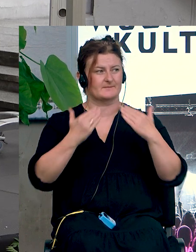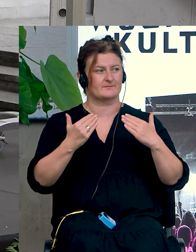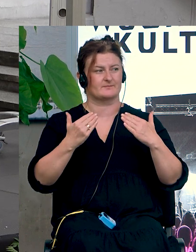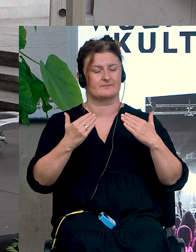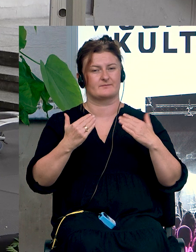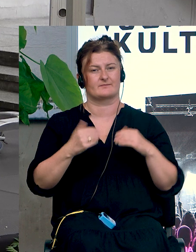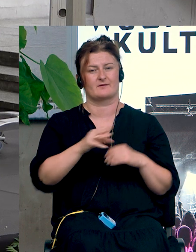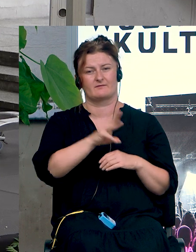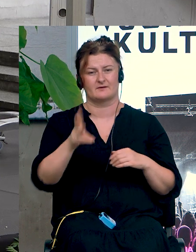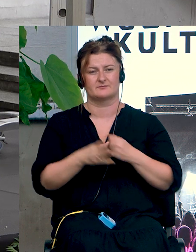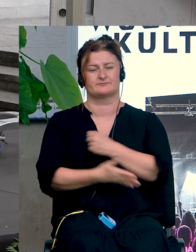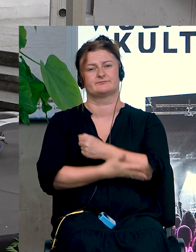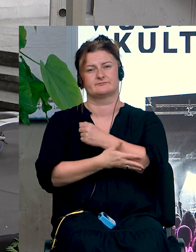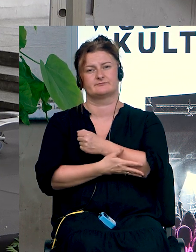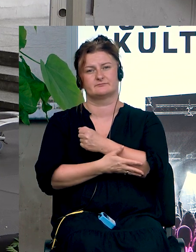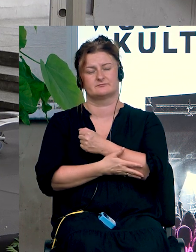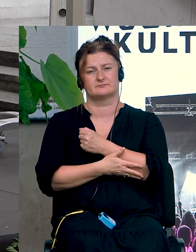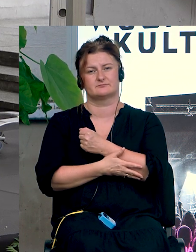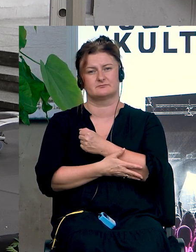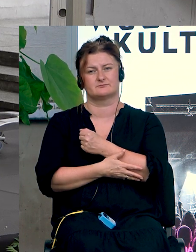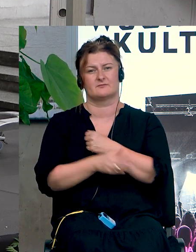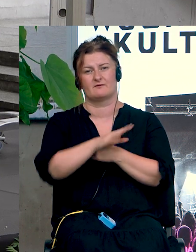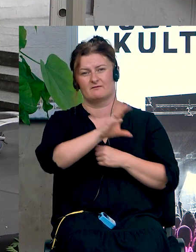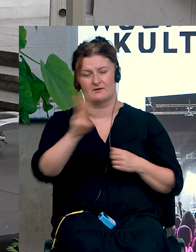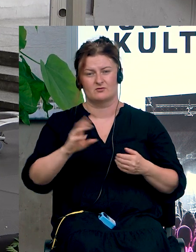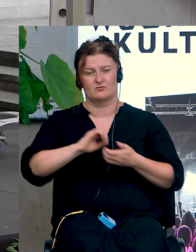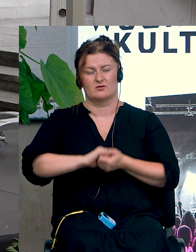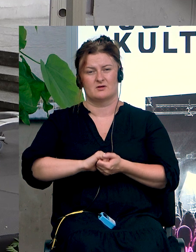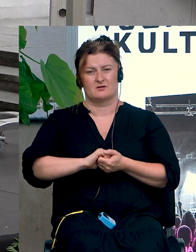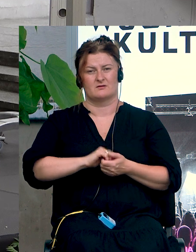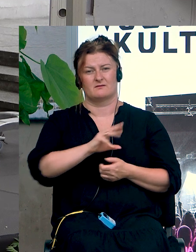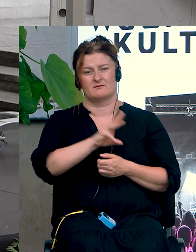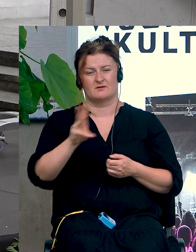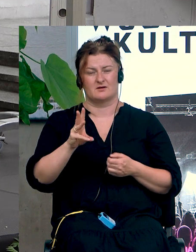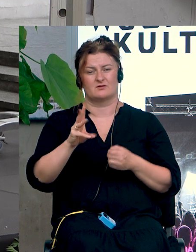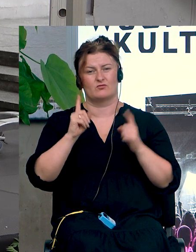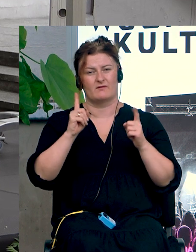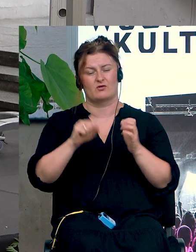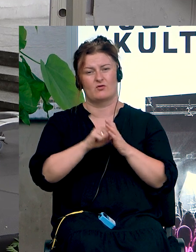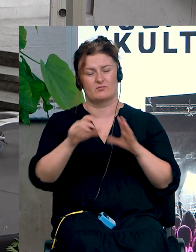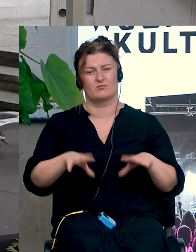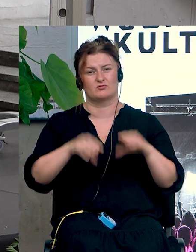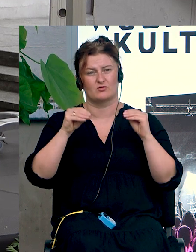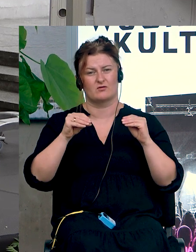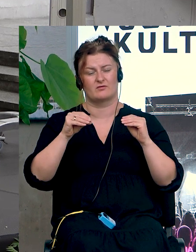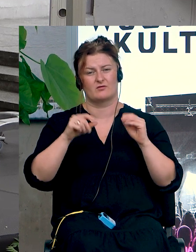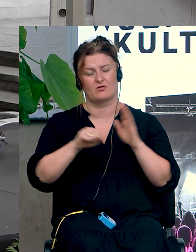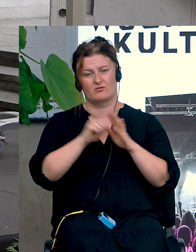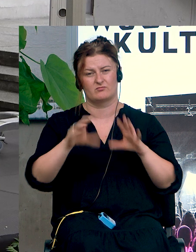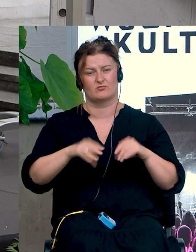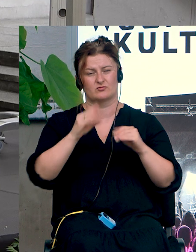підтримку, за вашу солідарність, за вашу увагу від самого початку повномасштабного вторгнення.